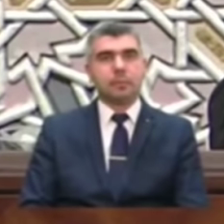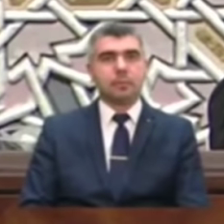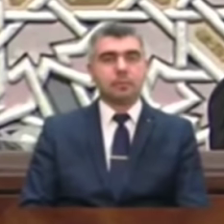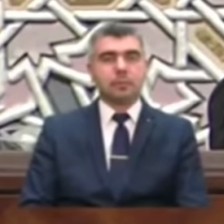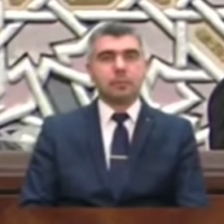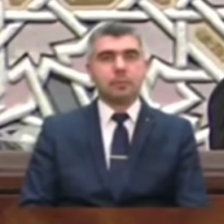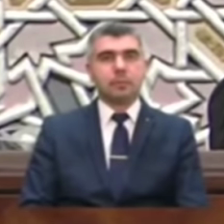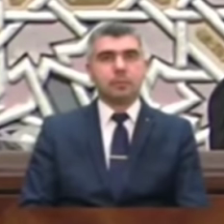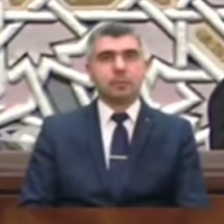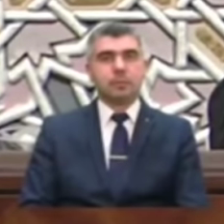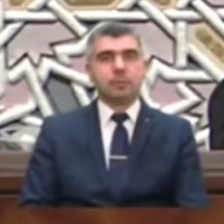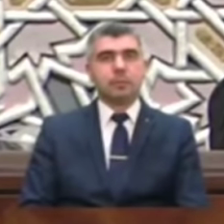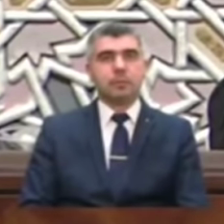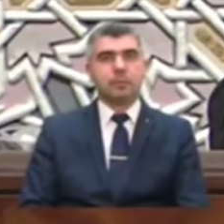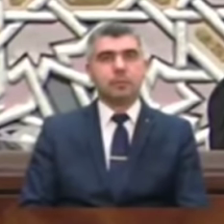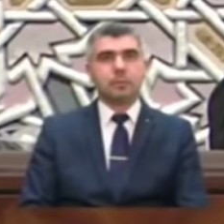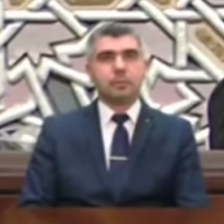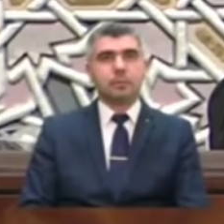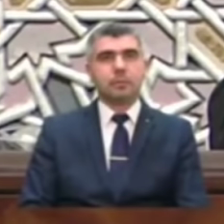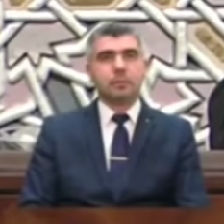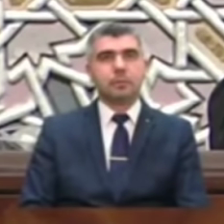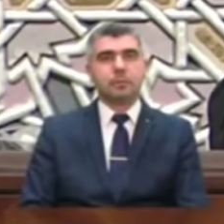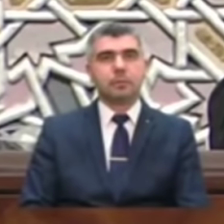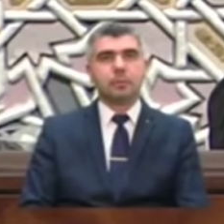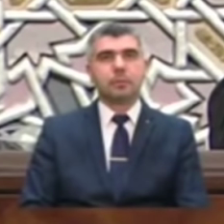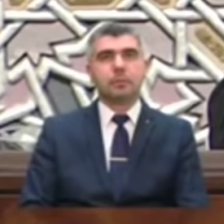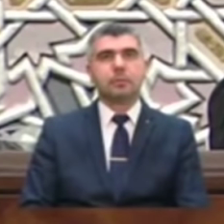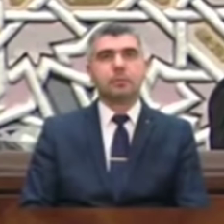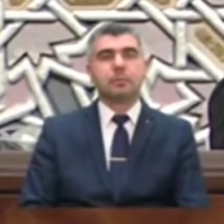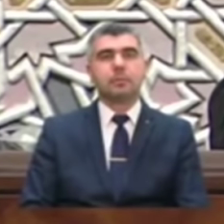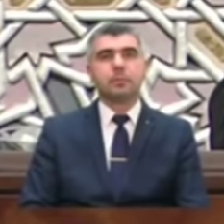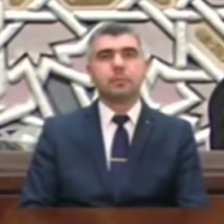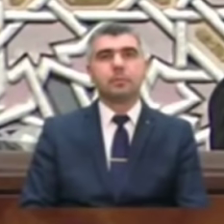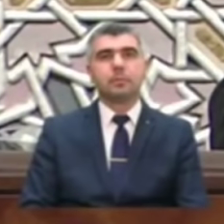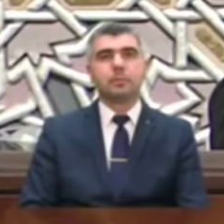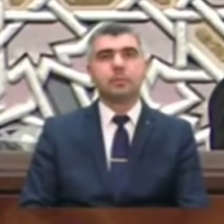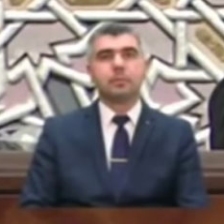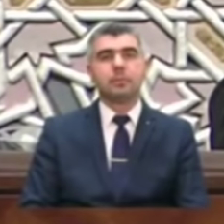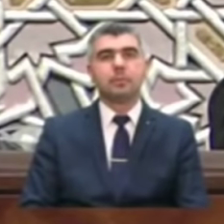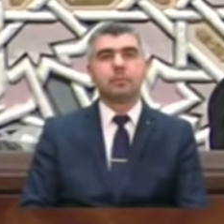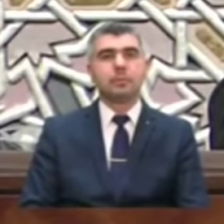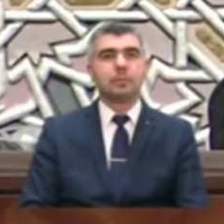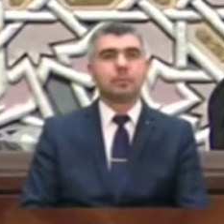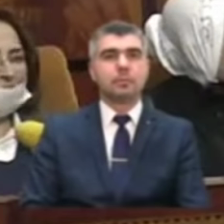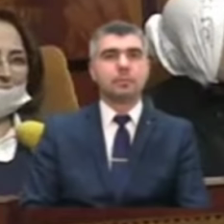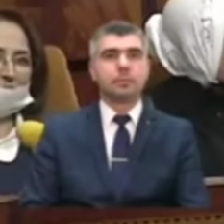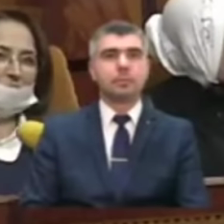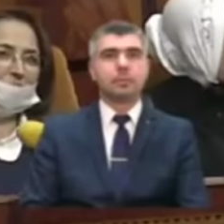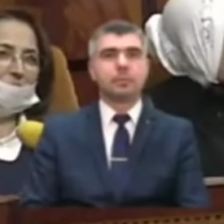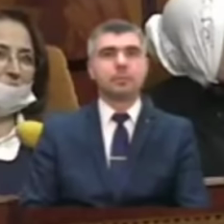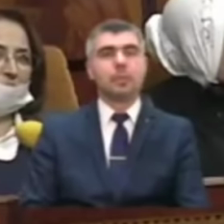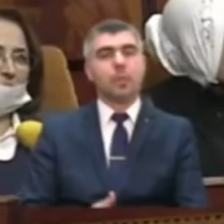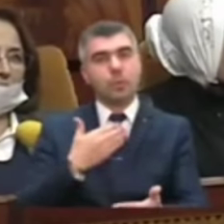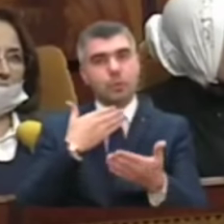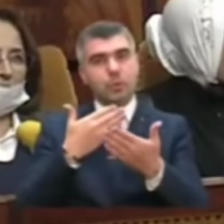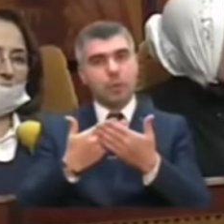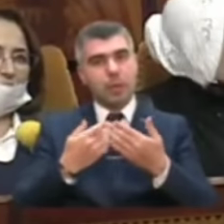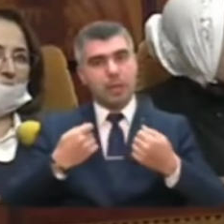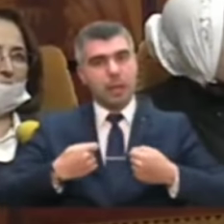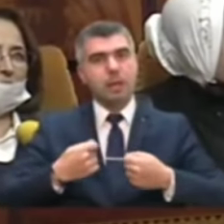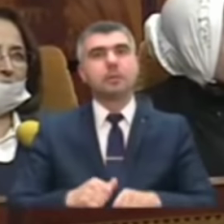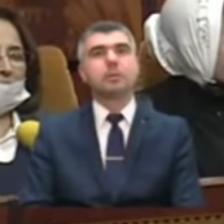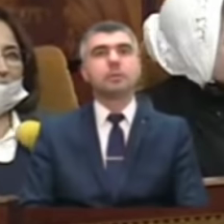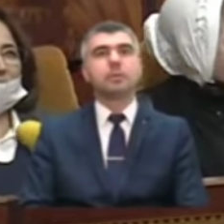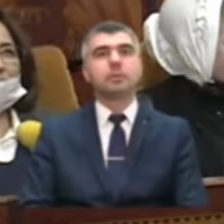احنا ما غنصوتوش عليك، احنا ما متفقينش على التصويت. تفضل تفضل سيد رئيس. تفضل. شكرا سيد رئيس. سيد رئيس، مع